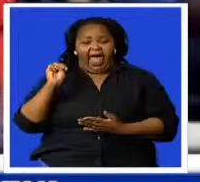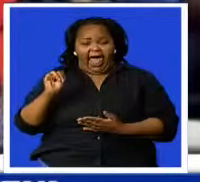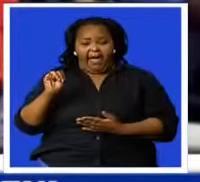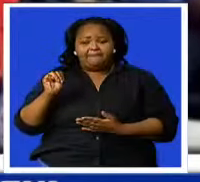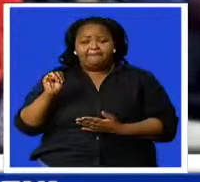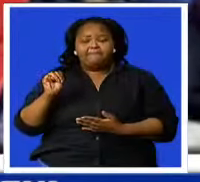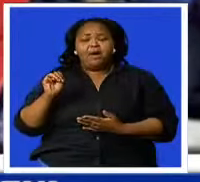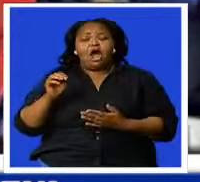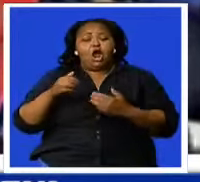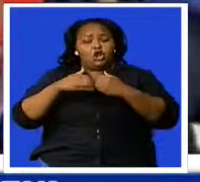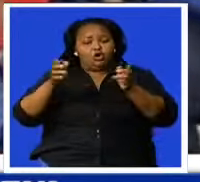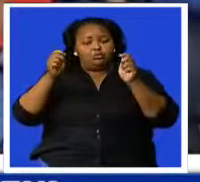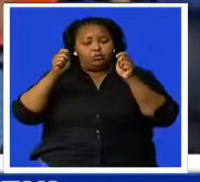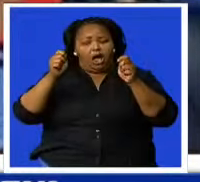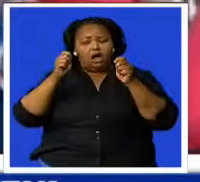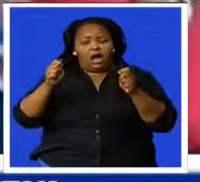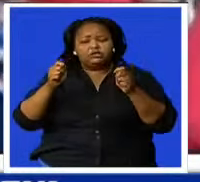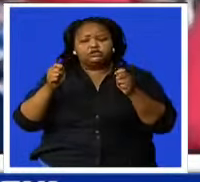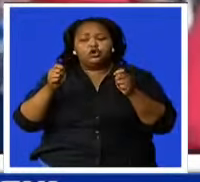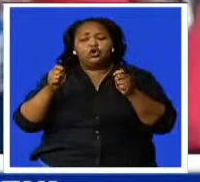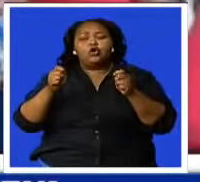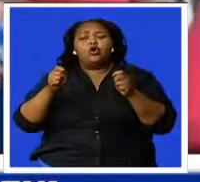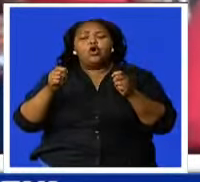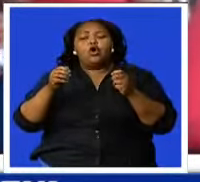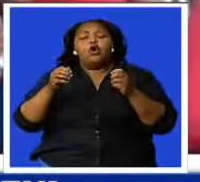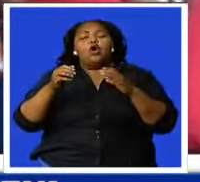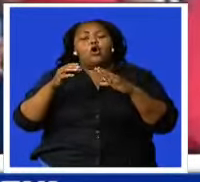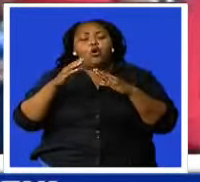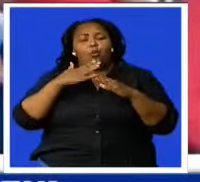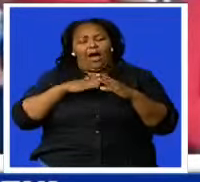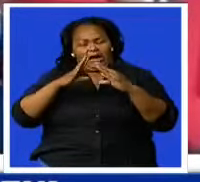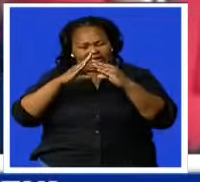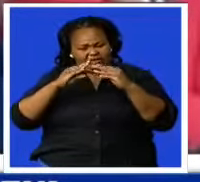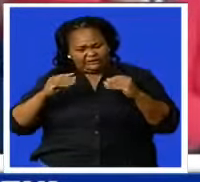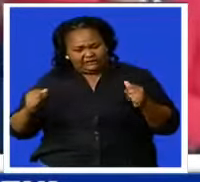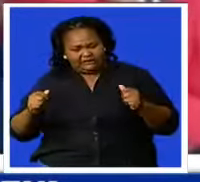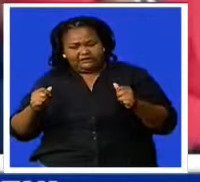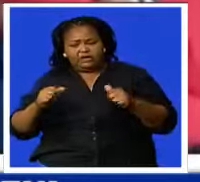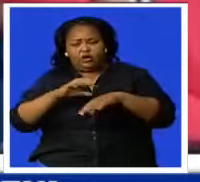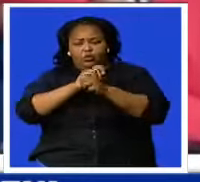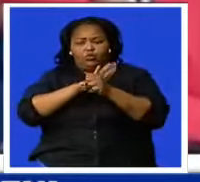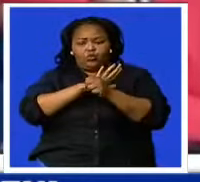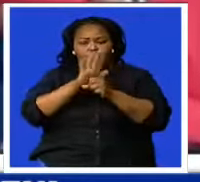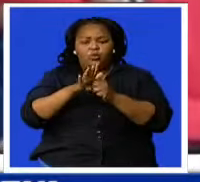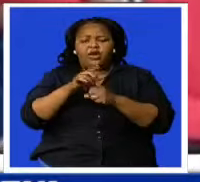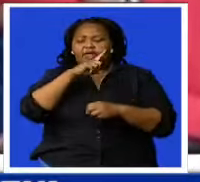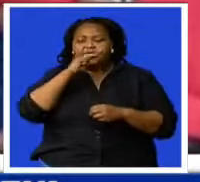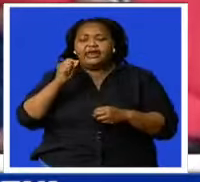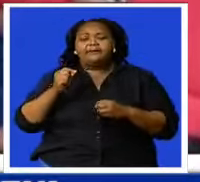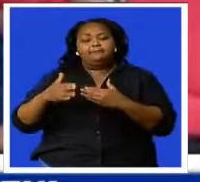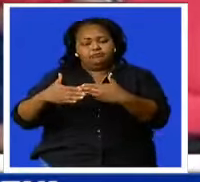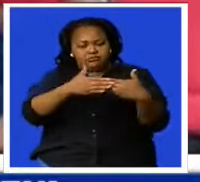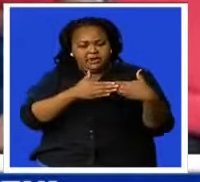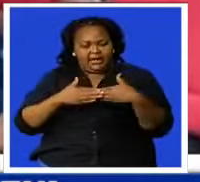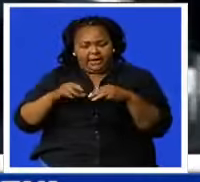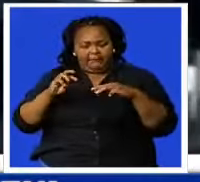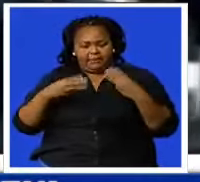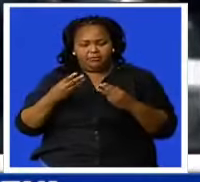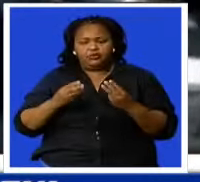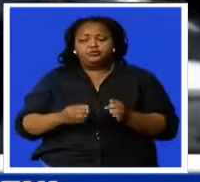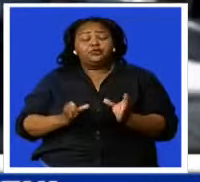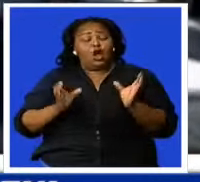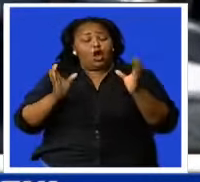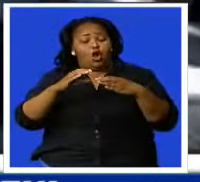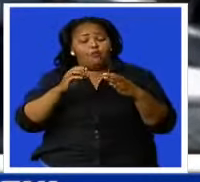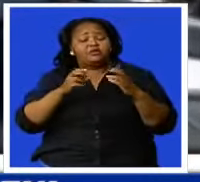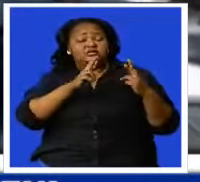umkhankaso lohlose kunquba umkhuhlane iCOVID-19 lobidwa ngekuthi ngumgcini wesive. Libandla lelibuke lomkhankaso